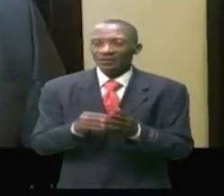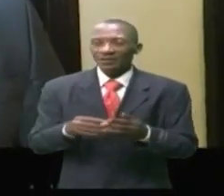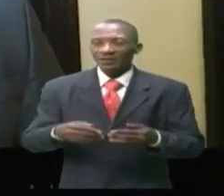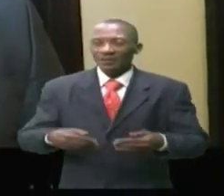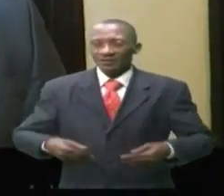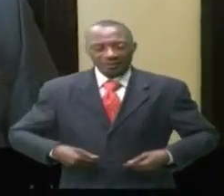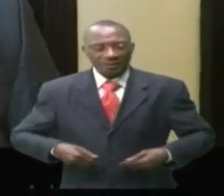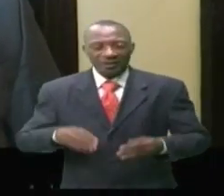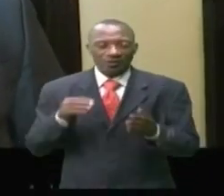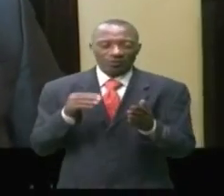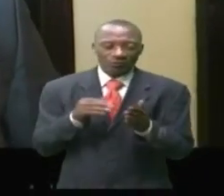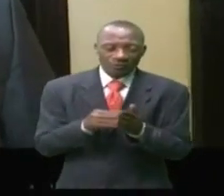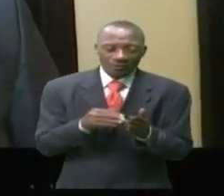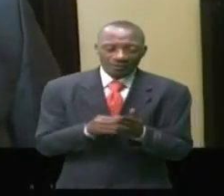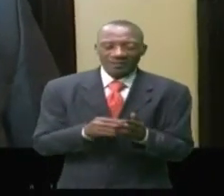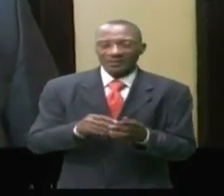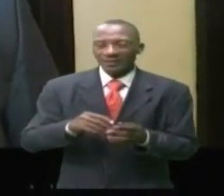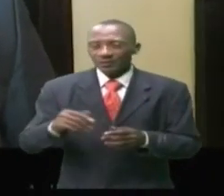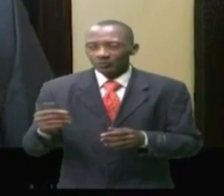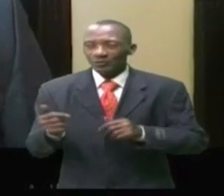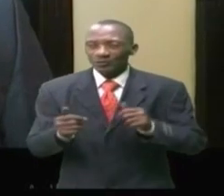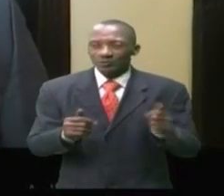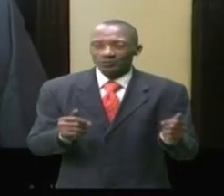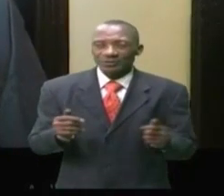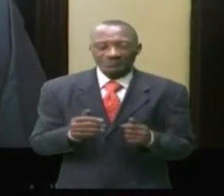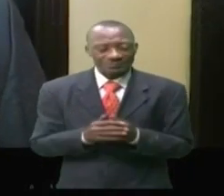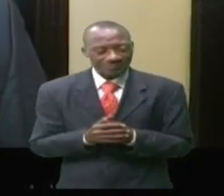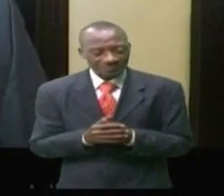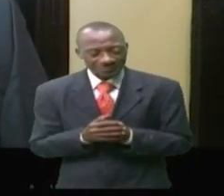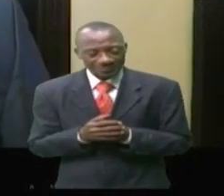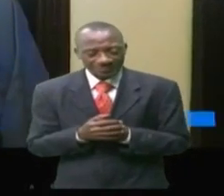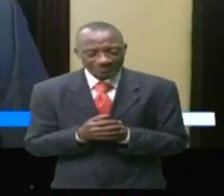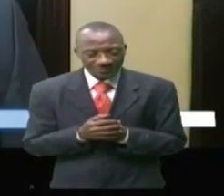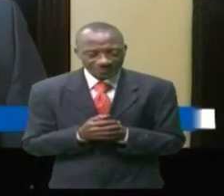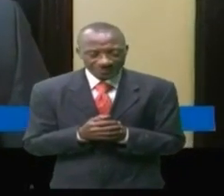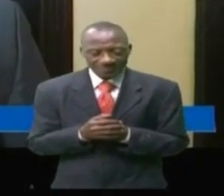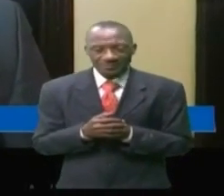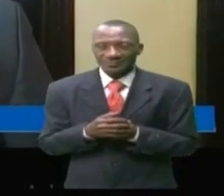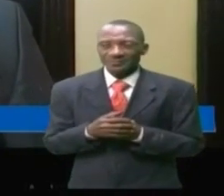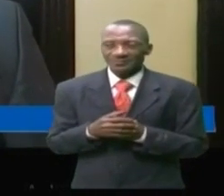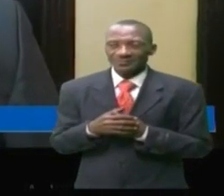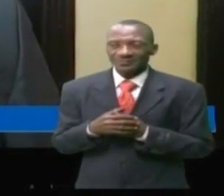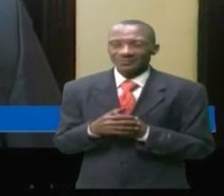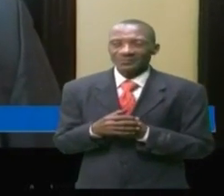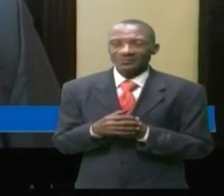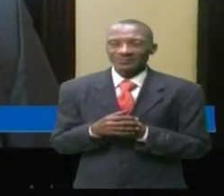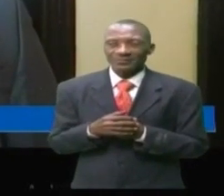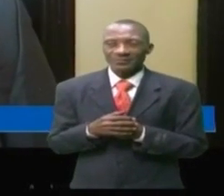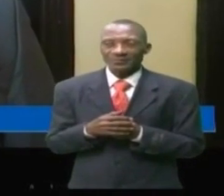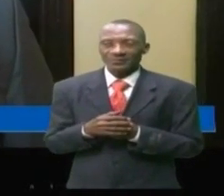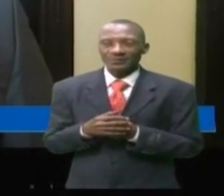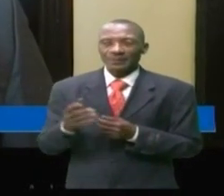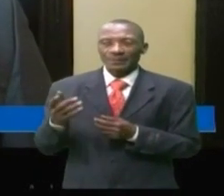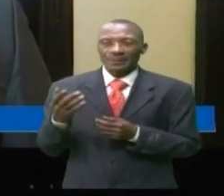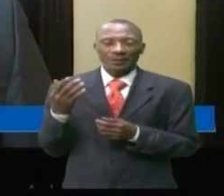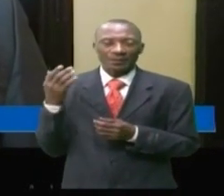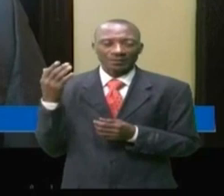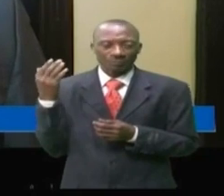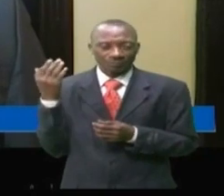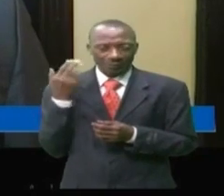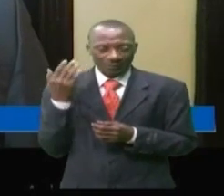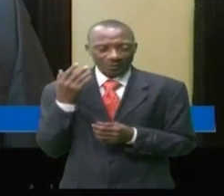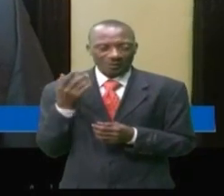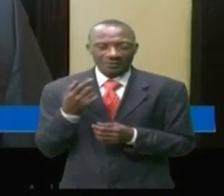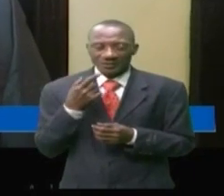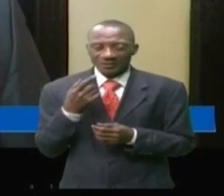suprême des forces armées de FARDC et de la police d'avoir envoyé une délégation gouvernementale à